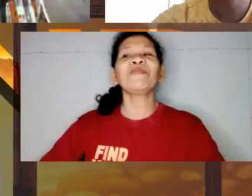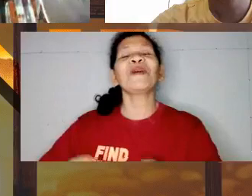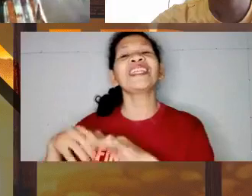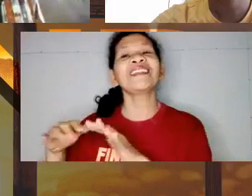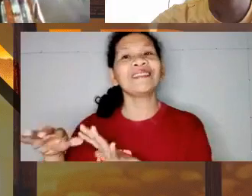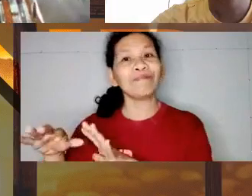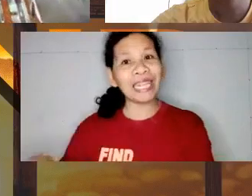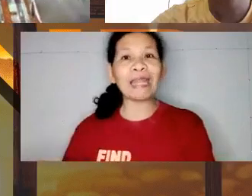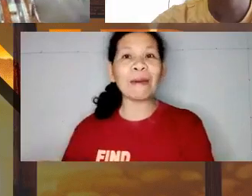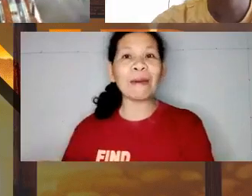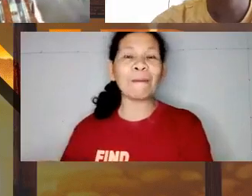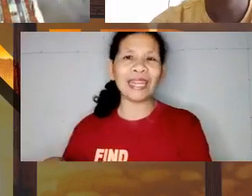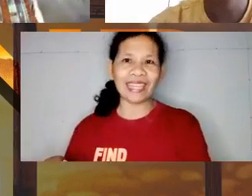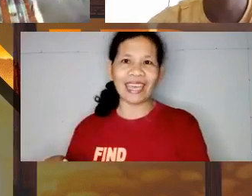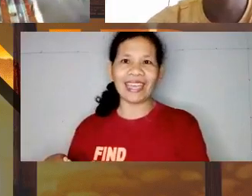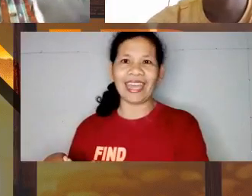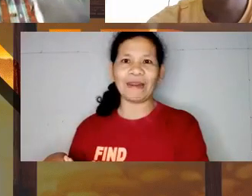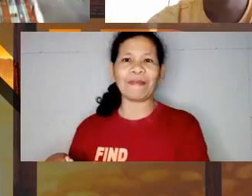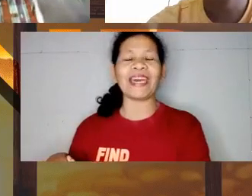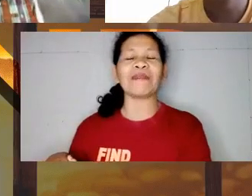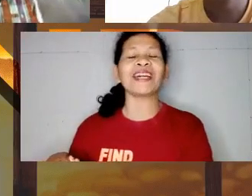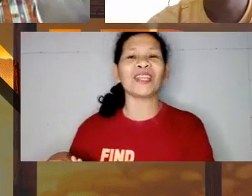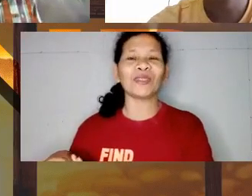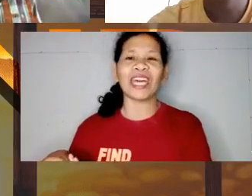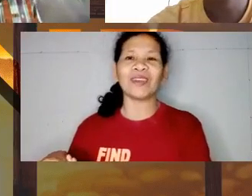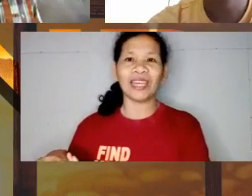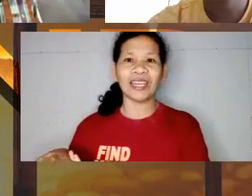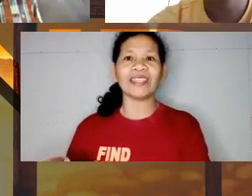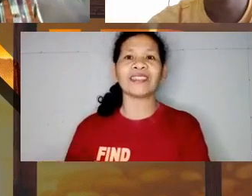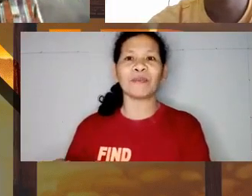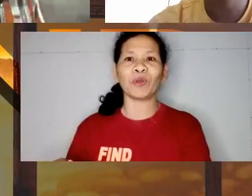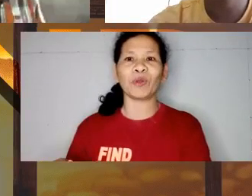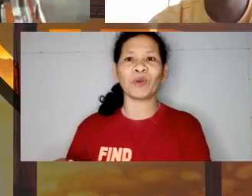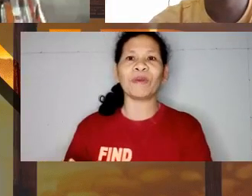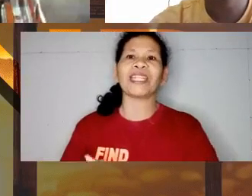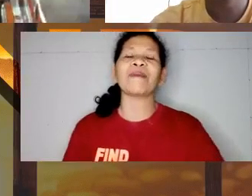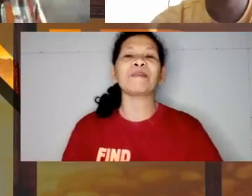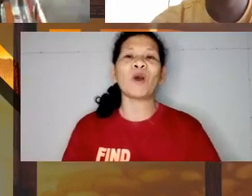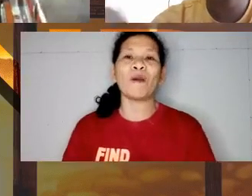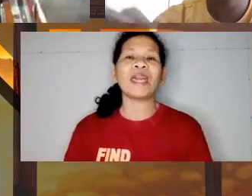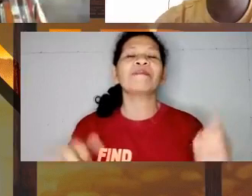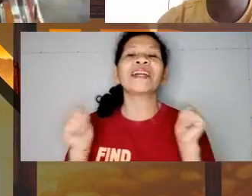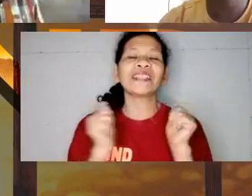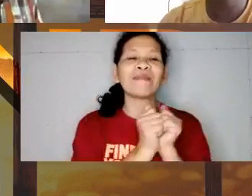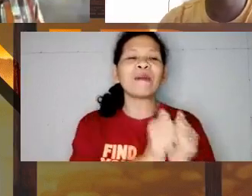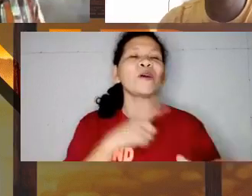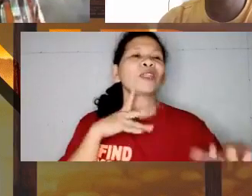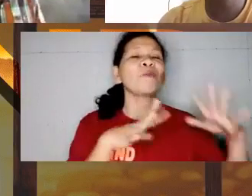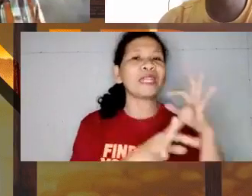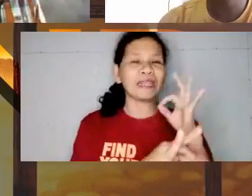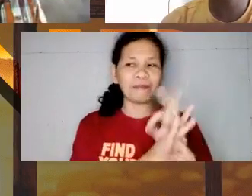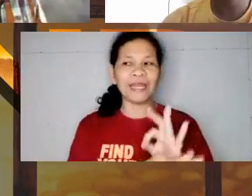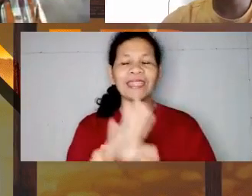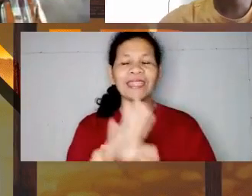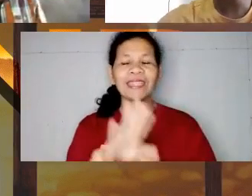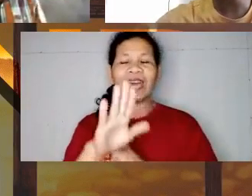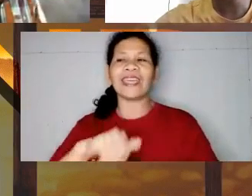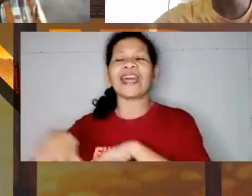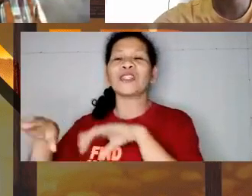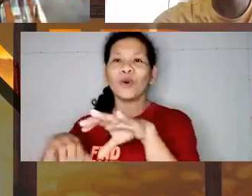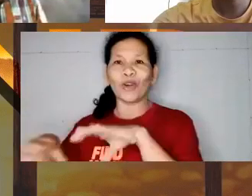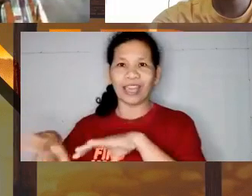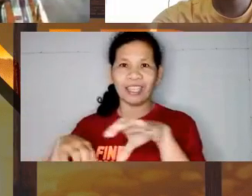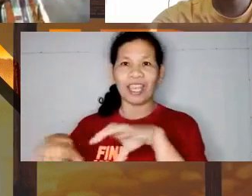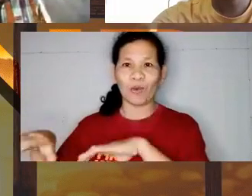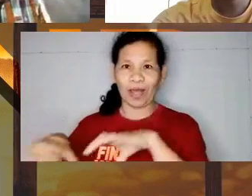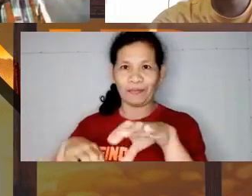O hindi pwedeng pananampalataya lang para magkaroon tayo ng God's approval. Dapat po, magkasama po itong pananampalataya